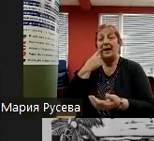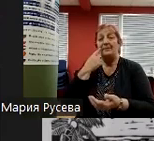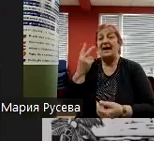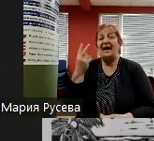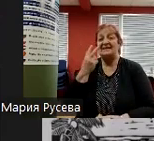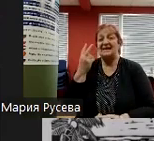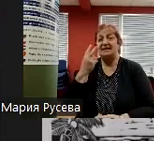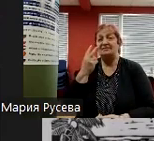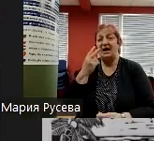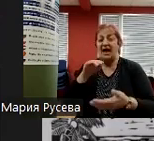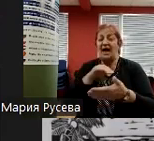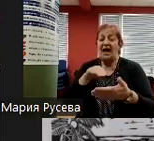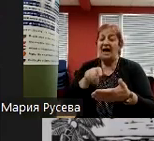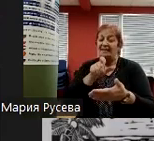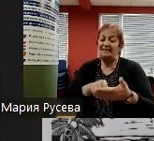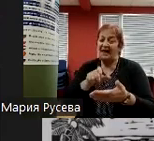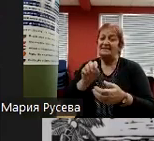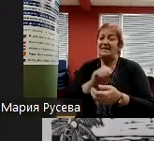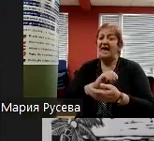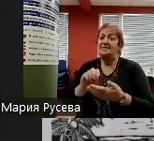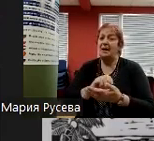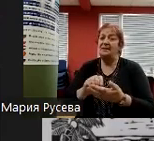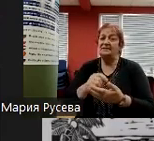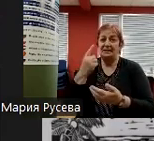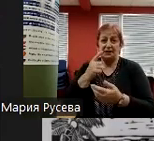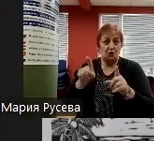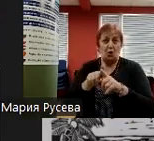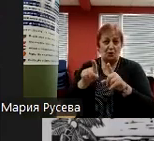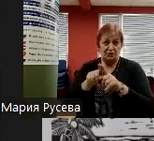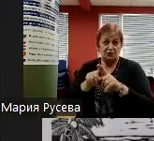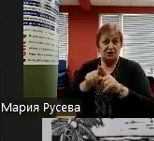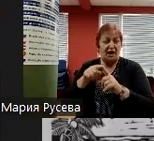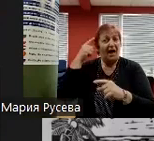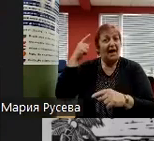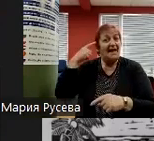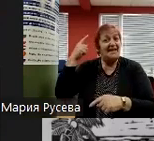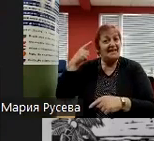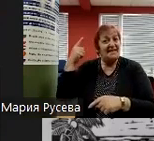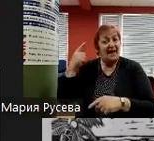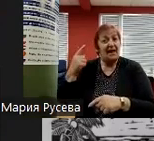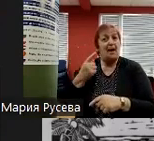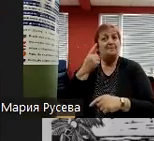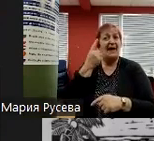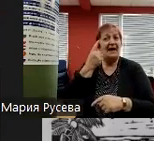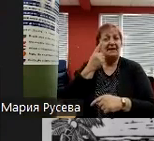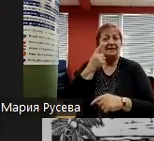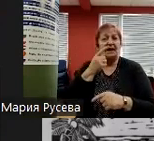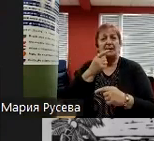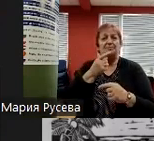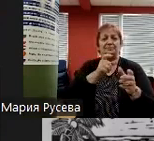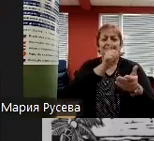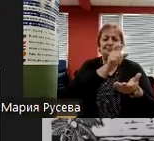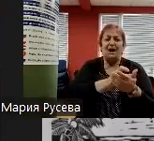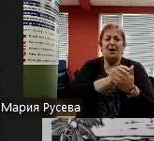два текста, написани с една и съща идея, но един е